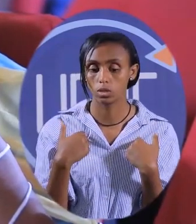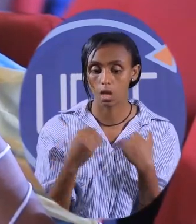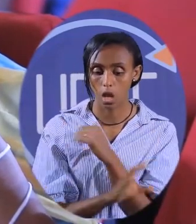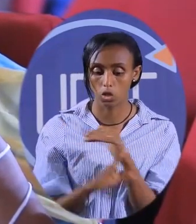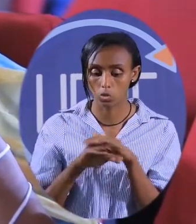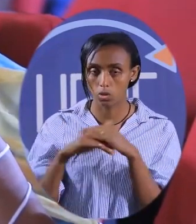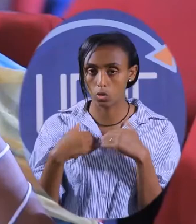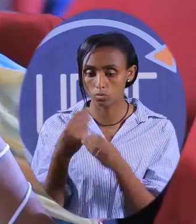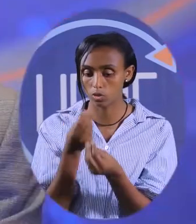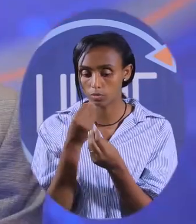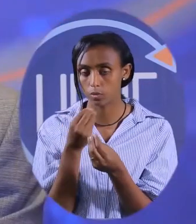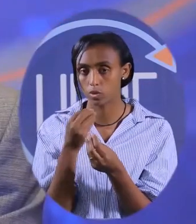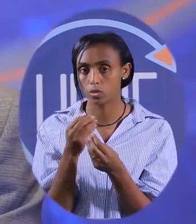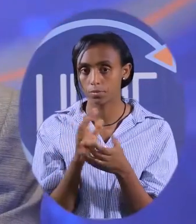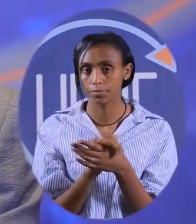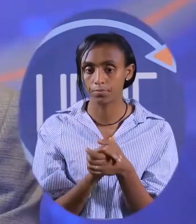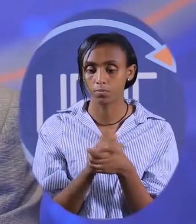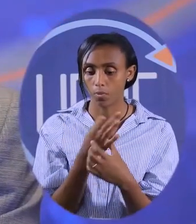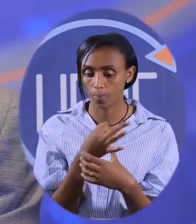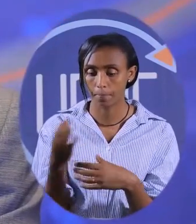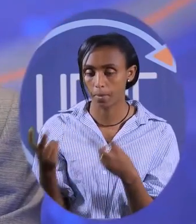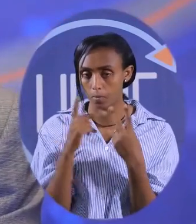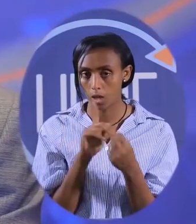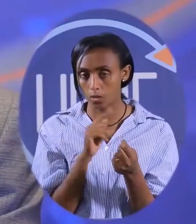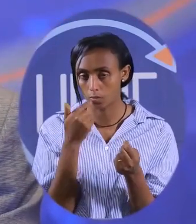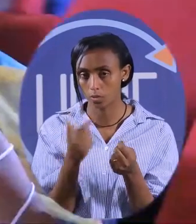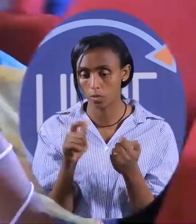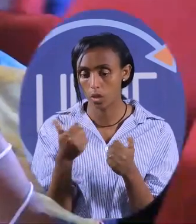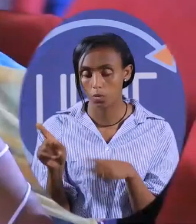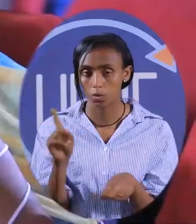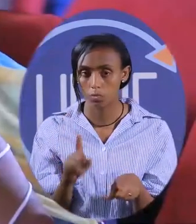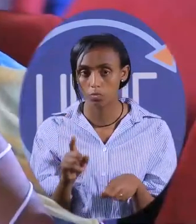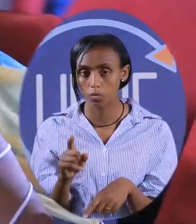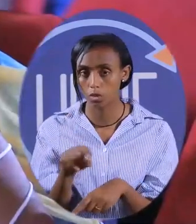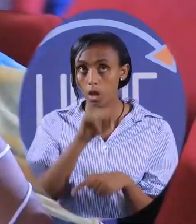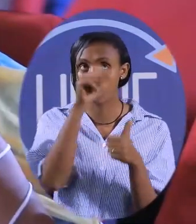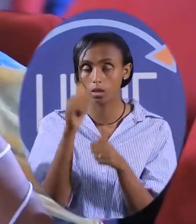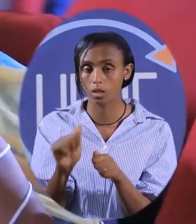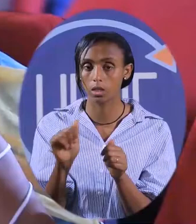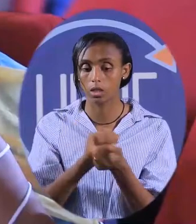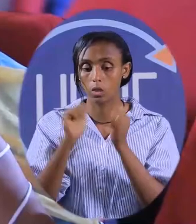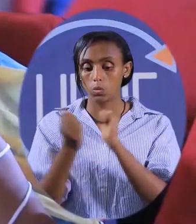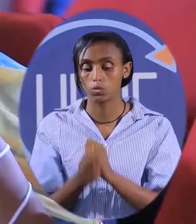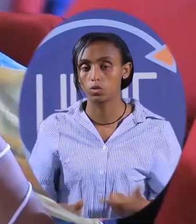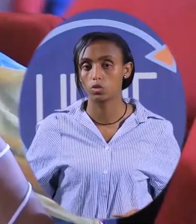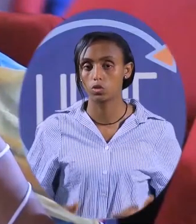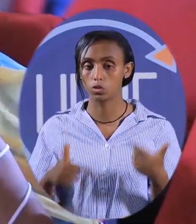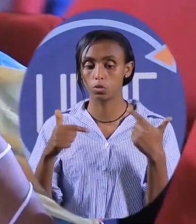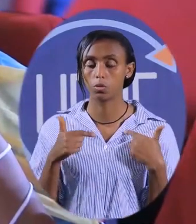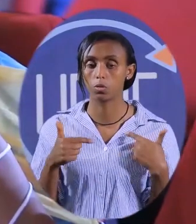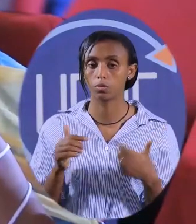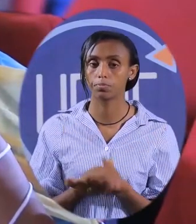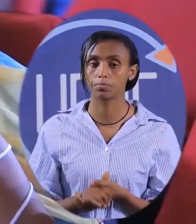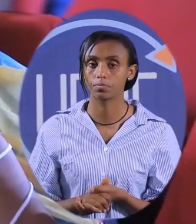ነገሮች እንትን ያደርጋል በደንብ ያያል ነው። ሌላው ደግሞ ያየር ንብረቱ ለውጥ ሲኖር ወይንም ቫሪሽኑ